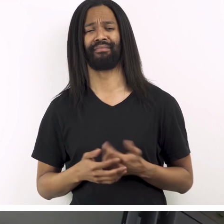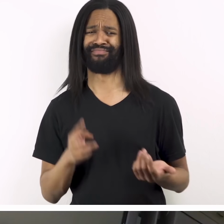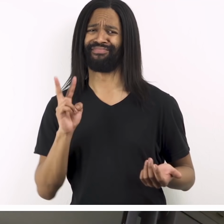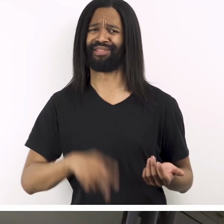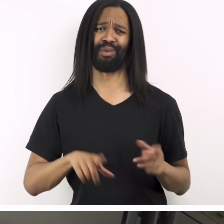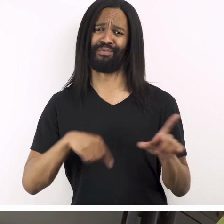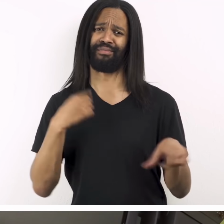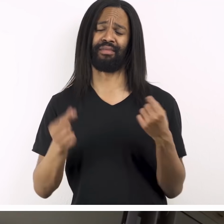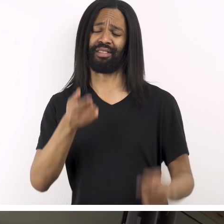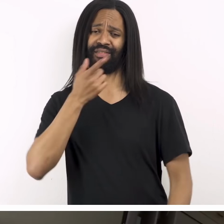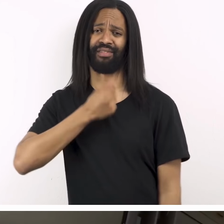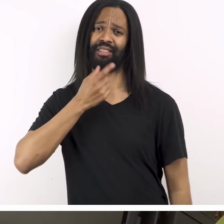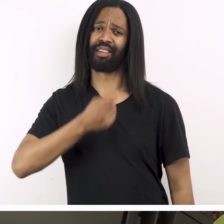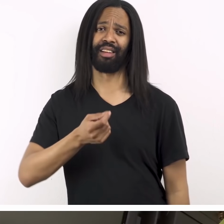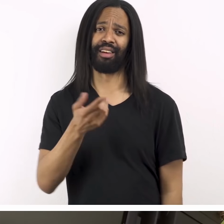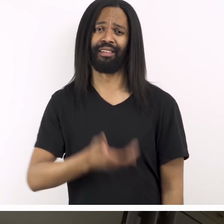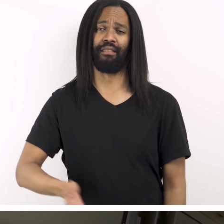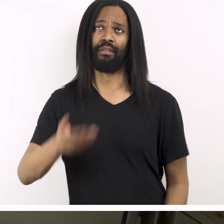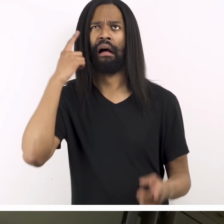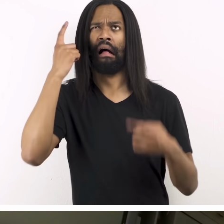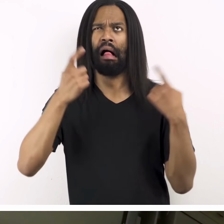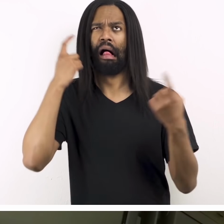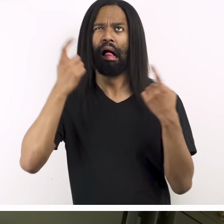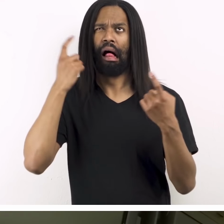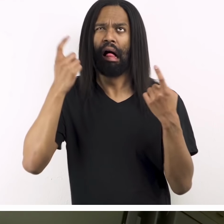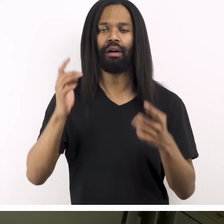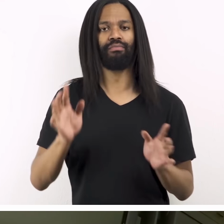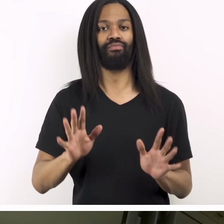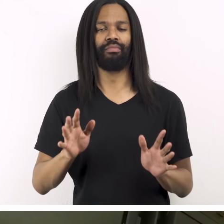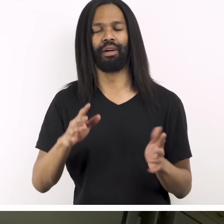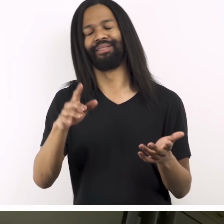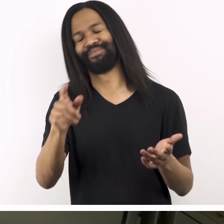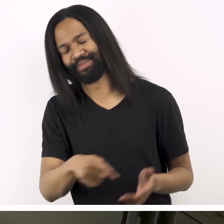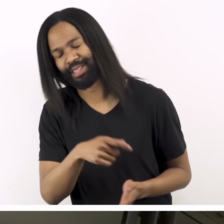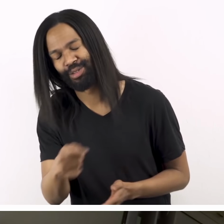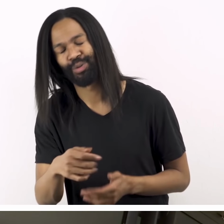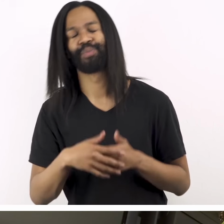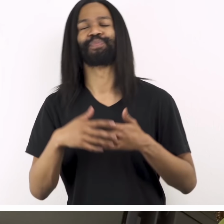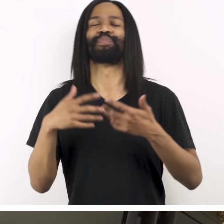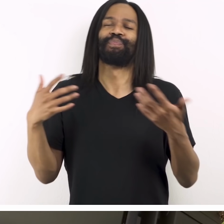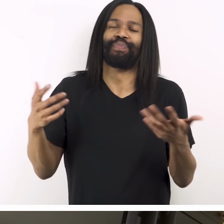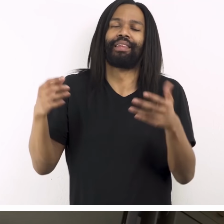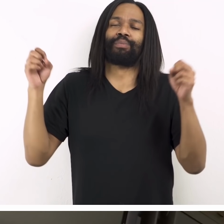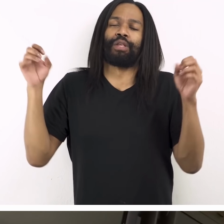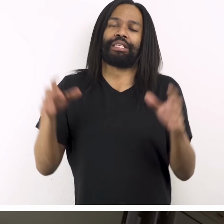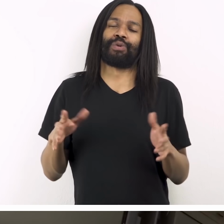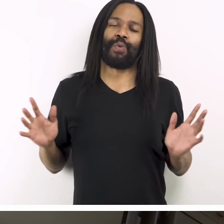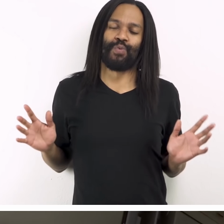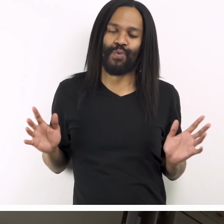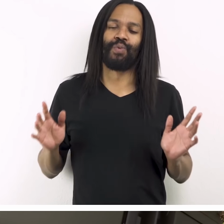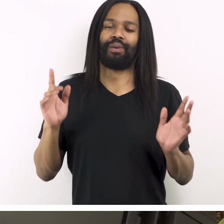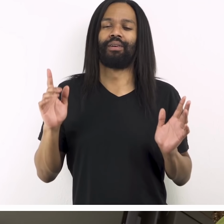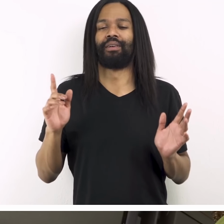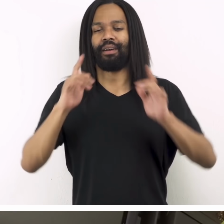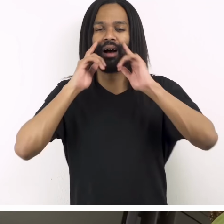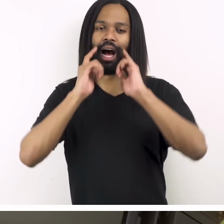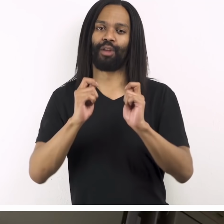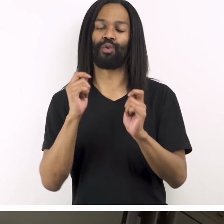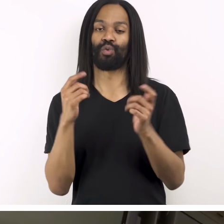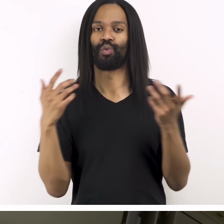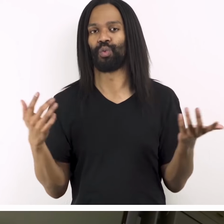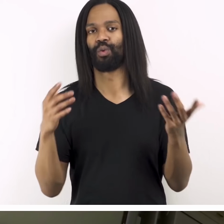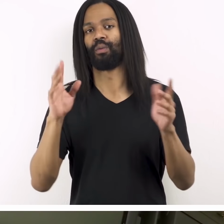plante hyper easy care, vous n'allez pas vous prendre la tête. Alors il y a toujours les petits soucis d'exposition, toujours pareil, je vous l'ai dit, hein, ça c'est une plante un peu à variegation, donc du coup